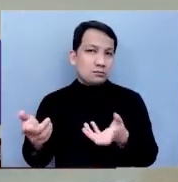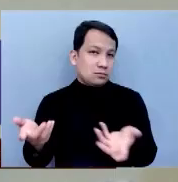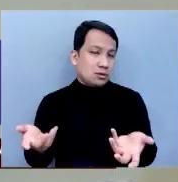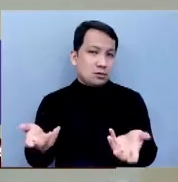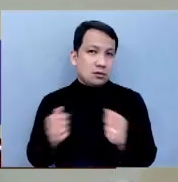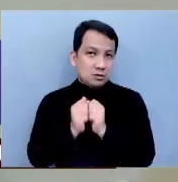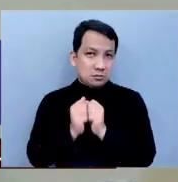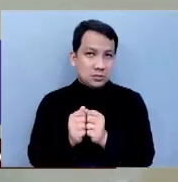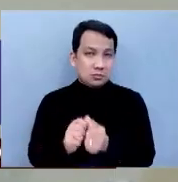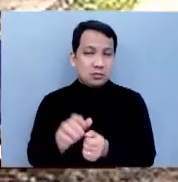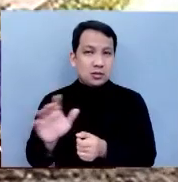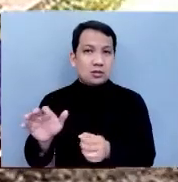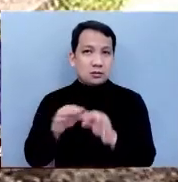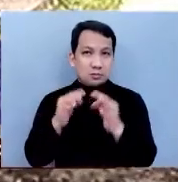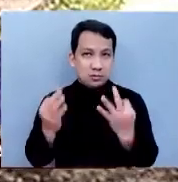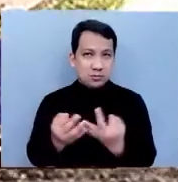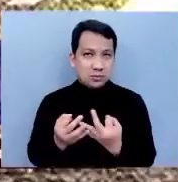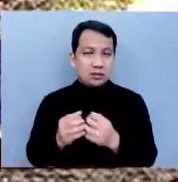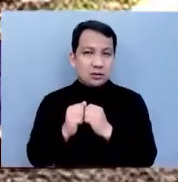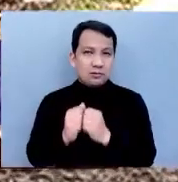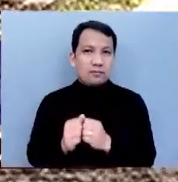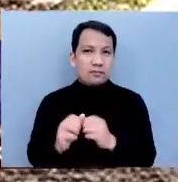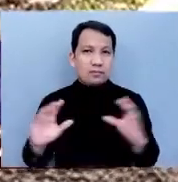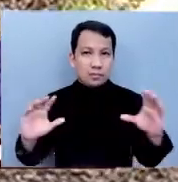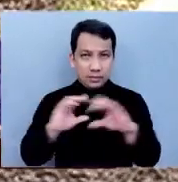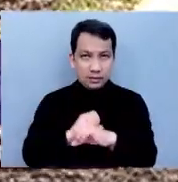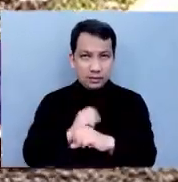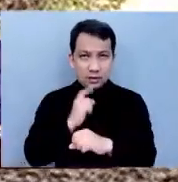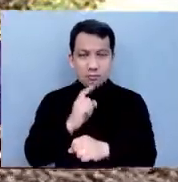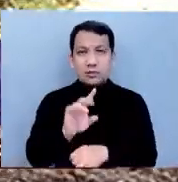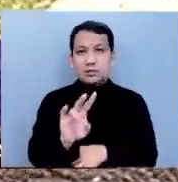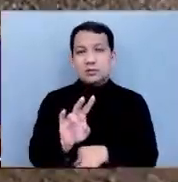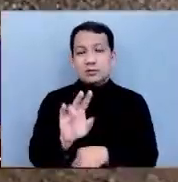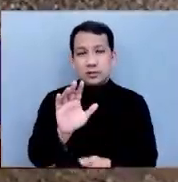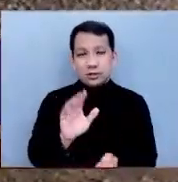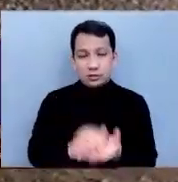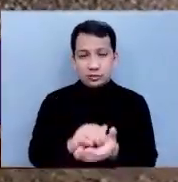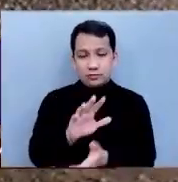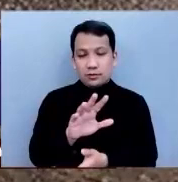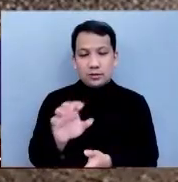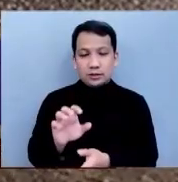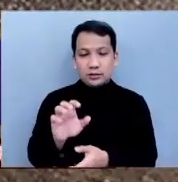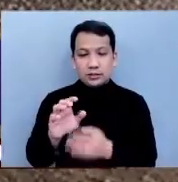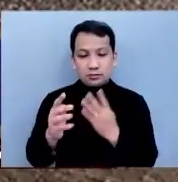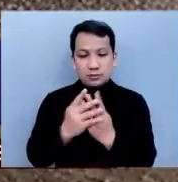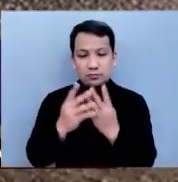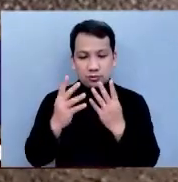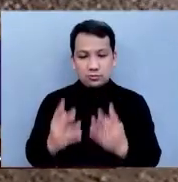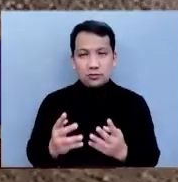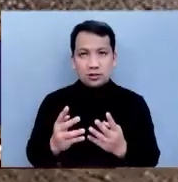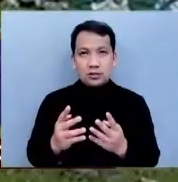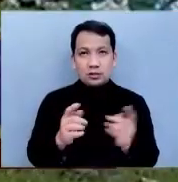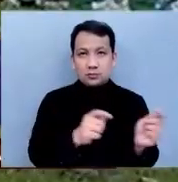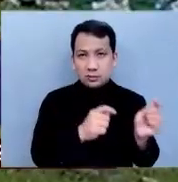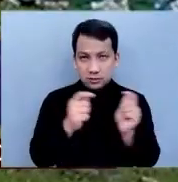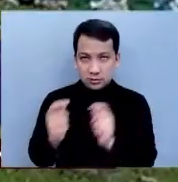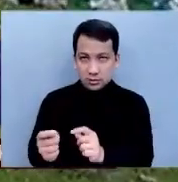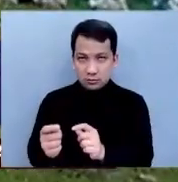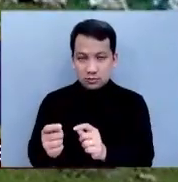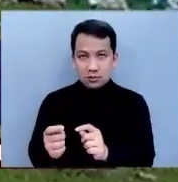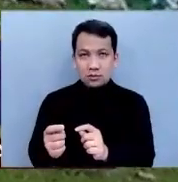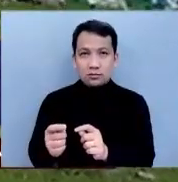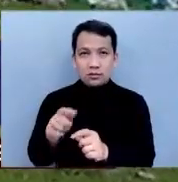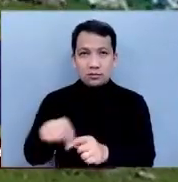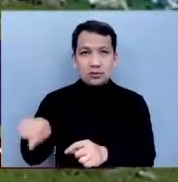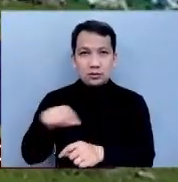kasama na nila yung pamilya nila. Sa kabuuan, nasa 7,500 PDL ang nakatakdang ilipat sa mga penal farm sa